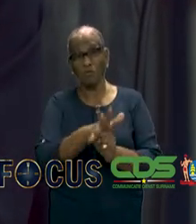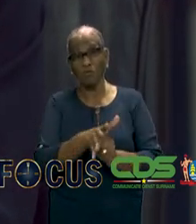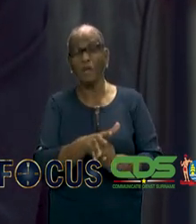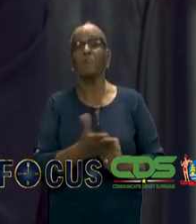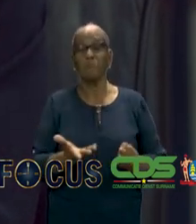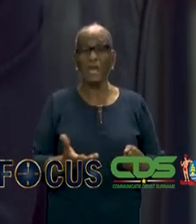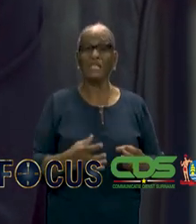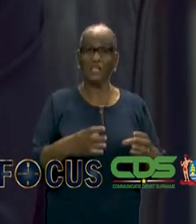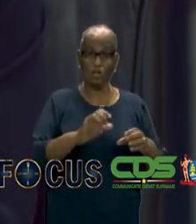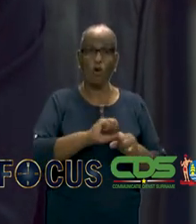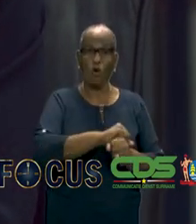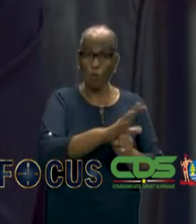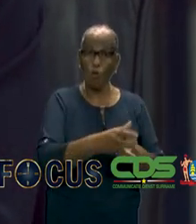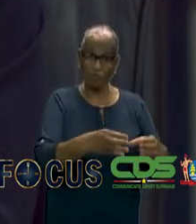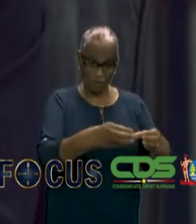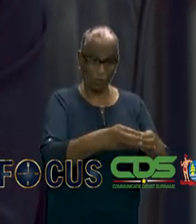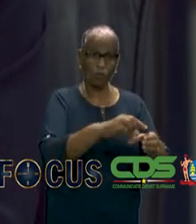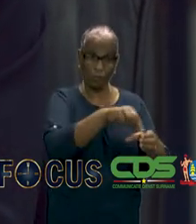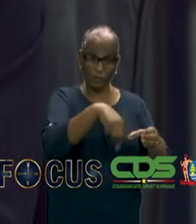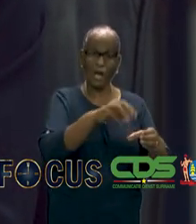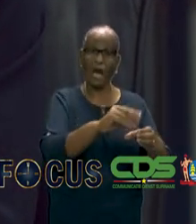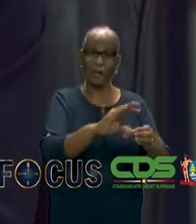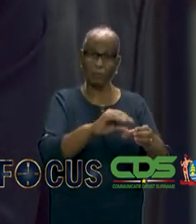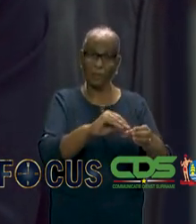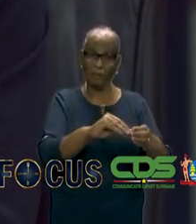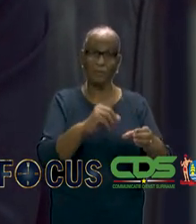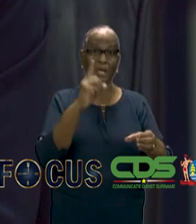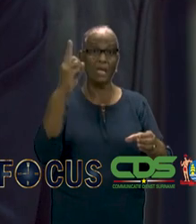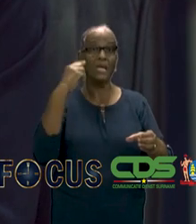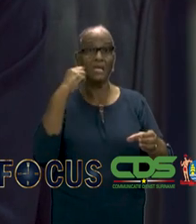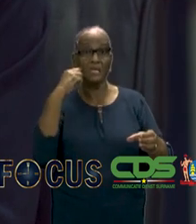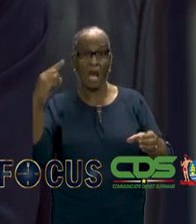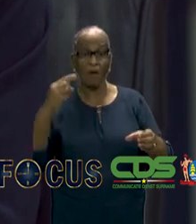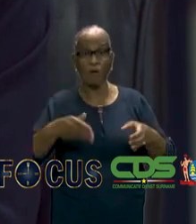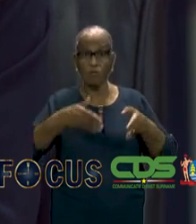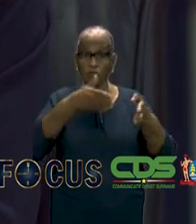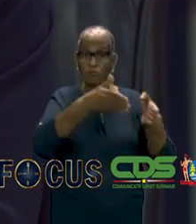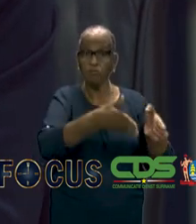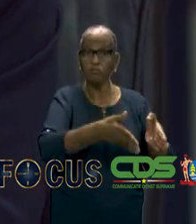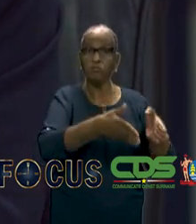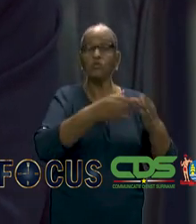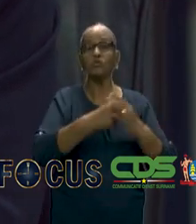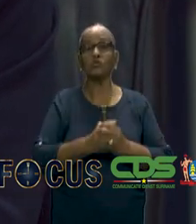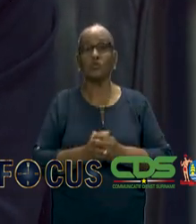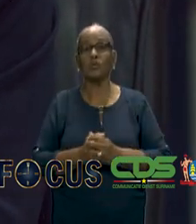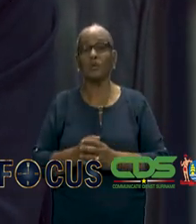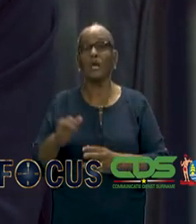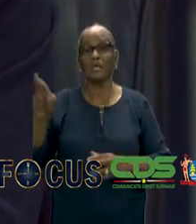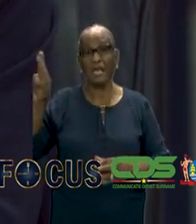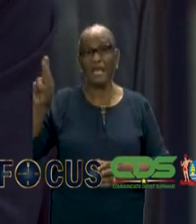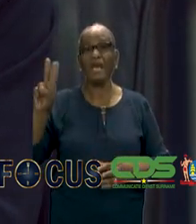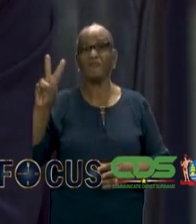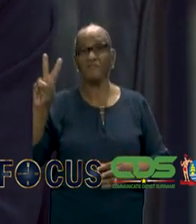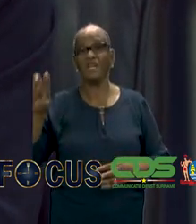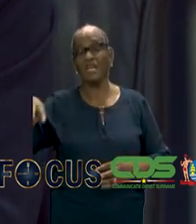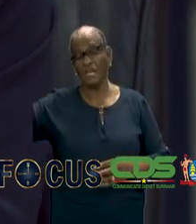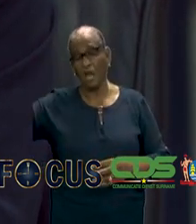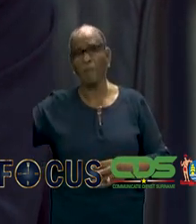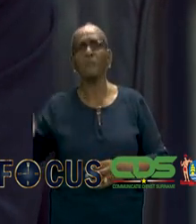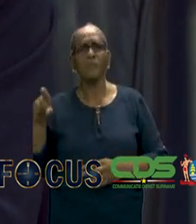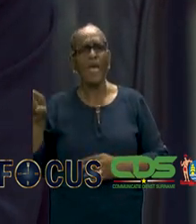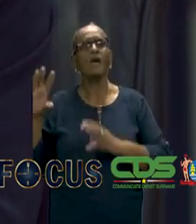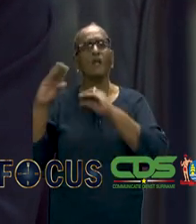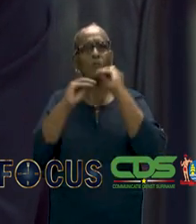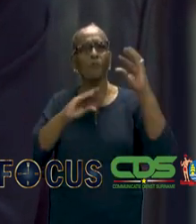Nederland. En we hebben tijdens mijn dagbezoek, het was een compleet dagbezoek aan het RIVM, hebben wij een aantal aspecten besproken.